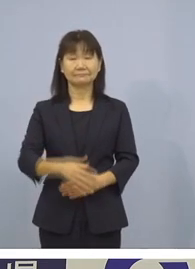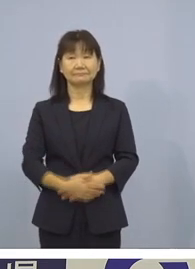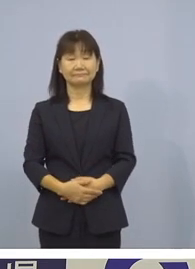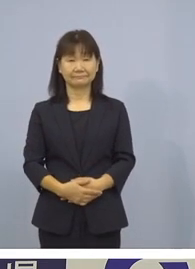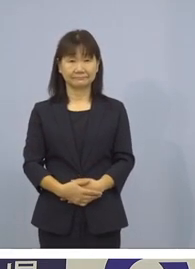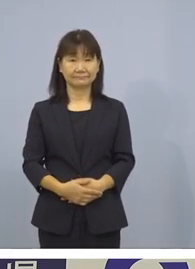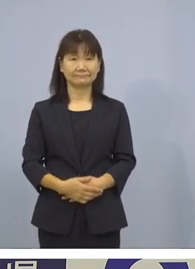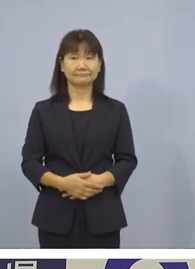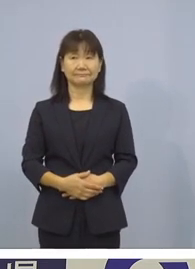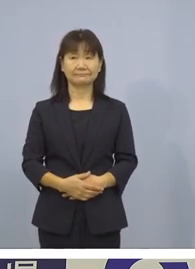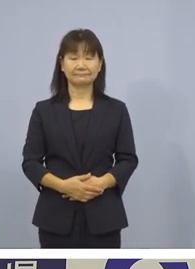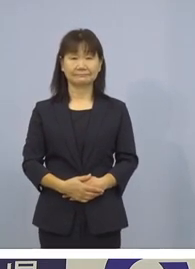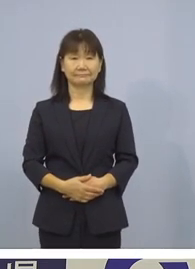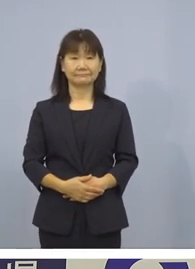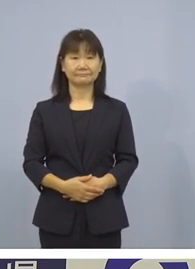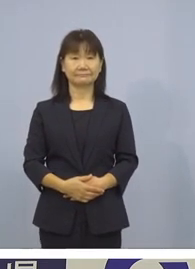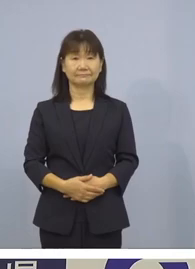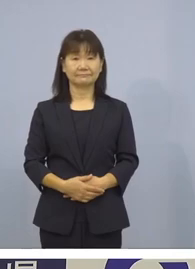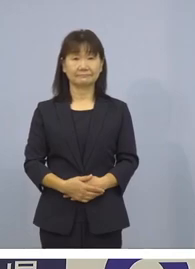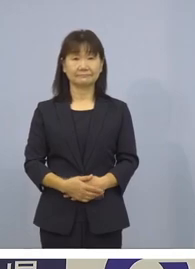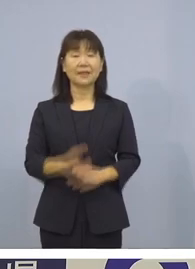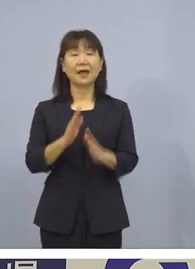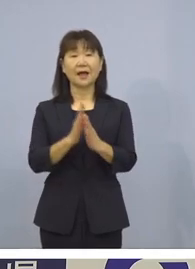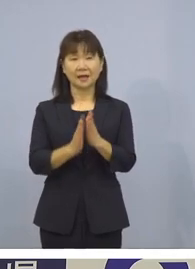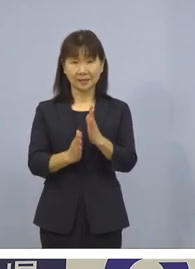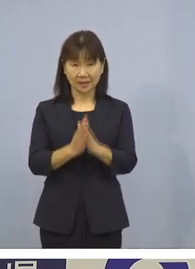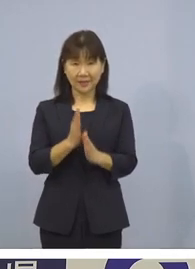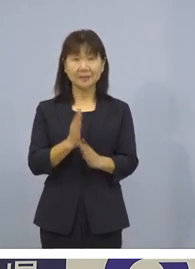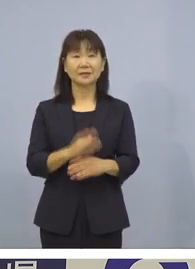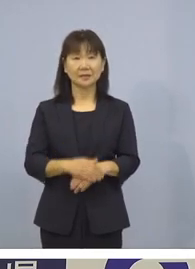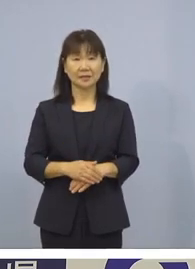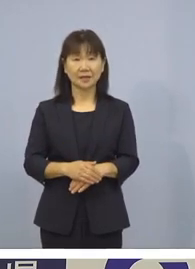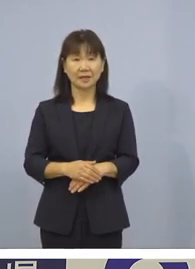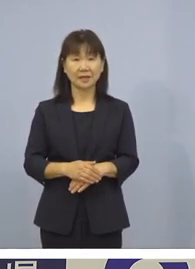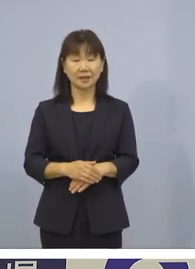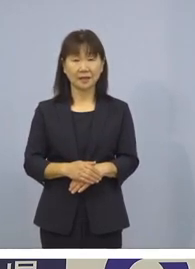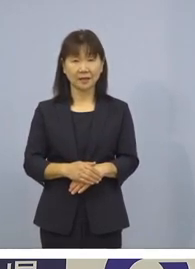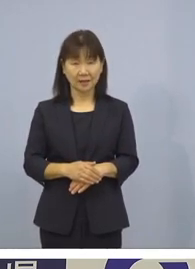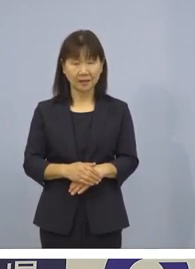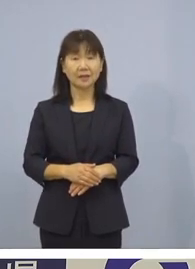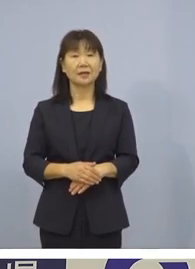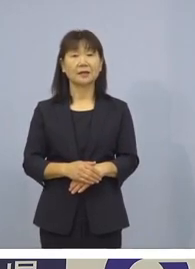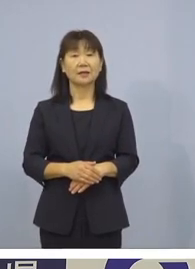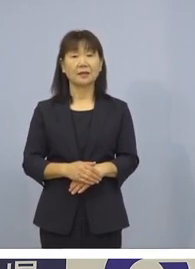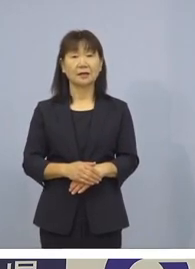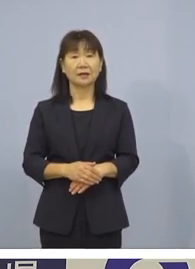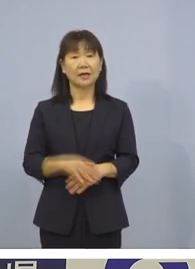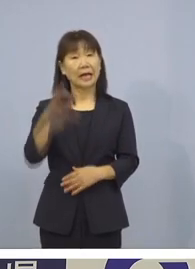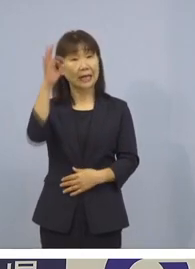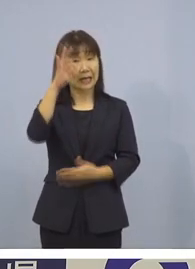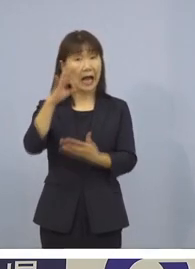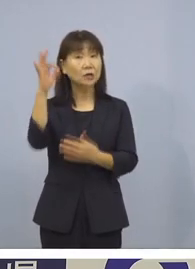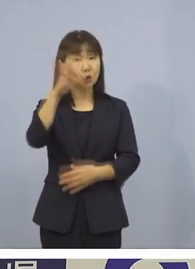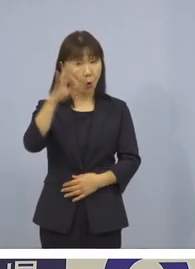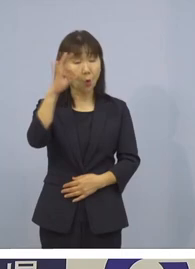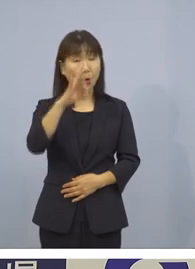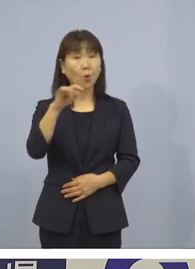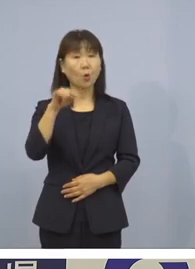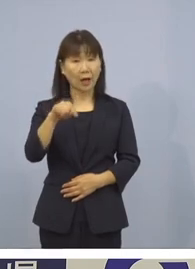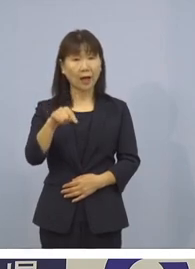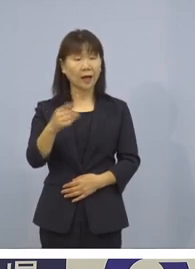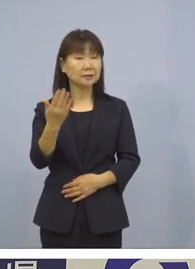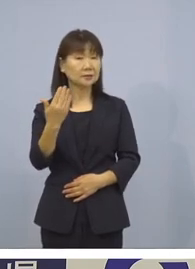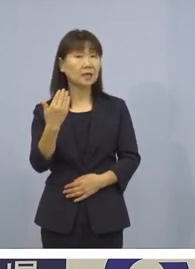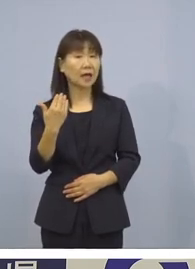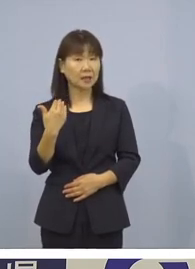NHK の内田と申します。改めて、ご遅刻してしまうかもしれないんですけども、観光、今回前